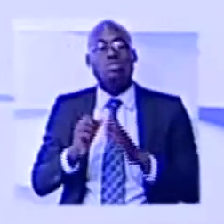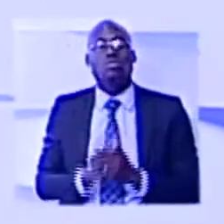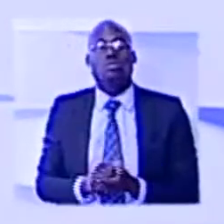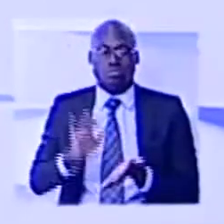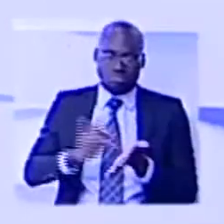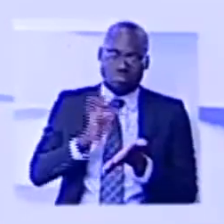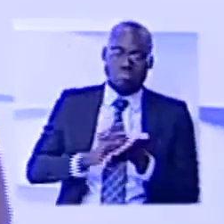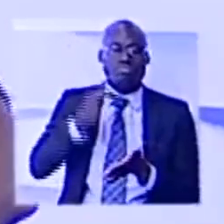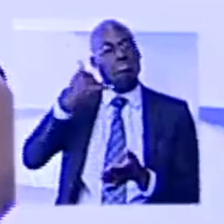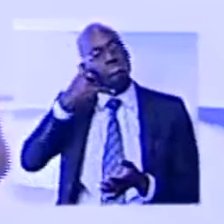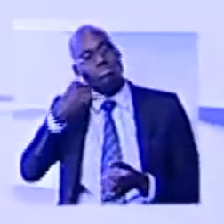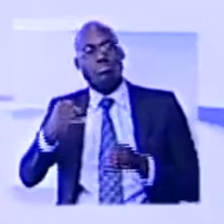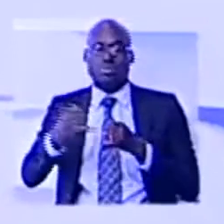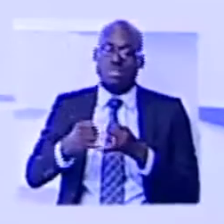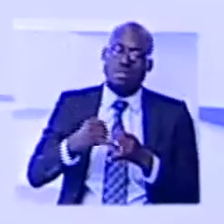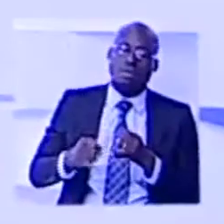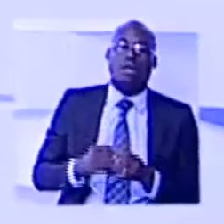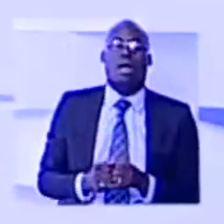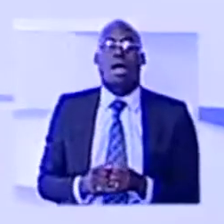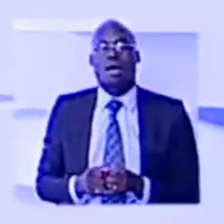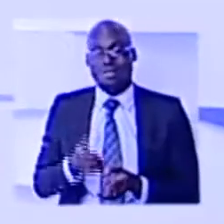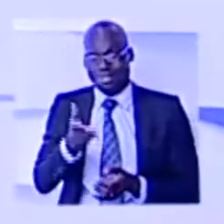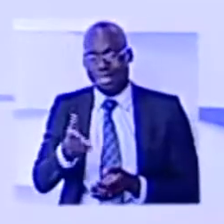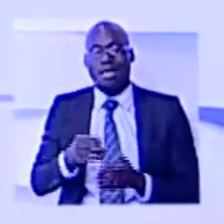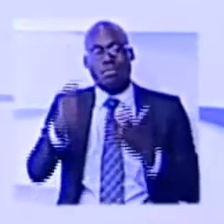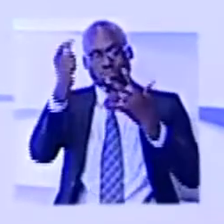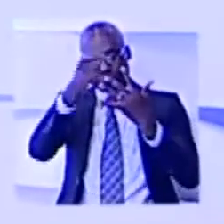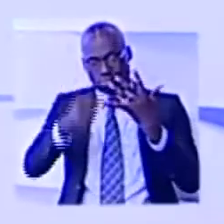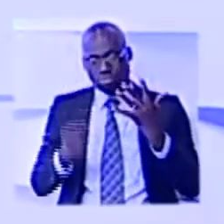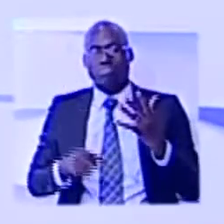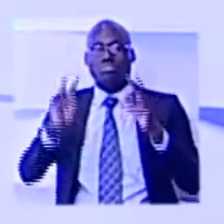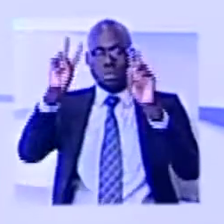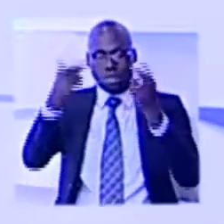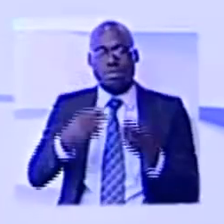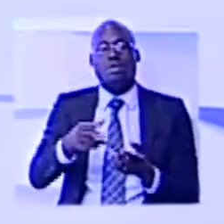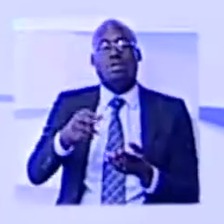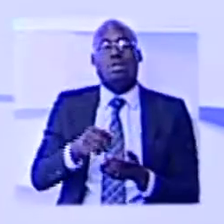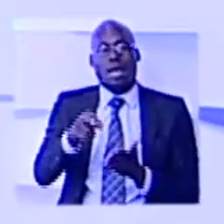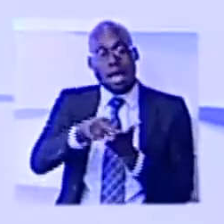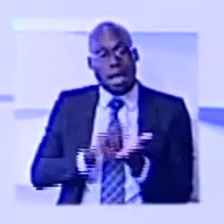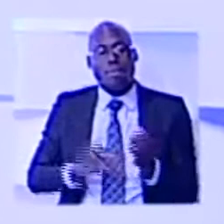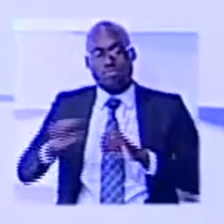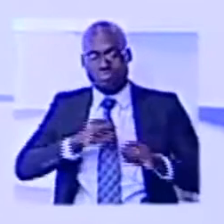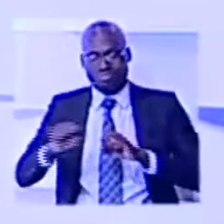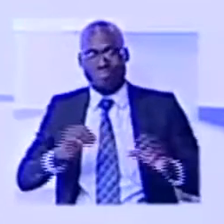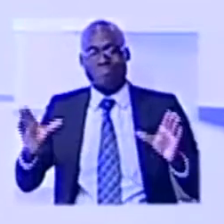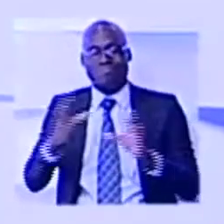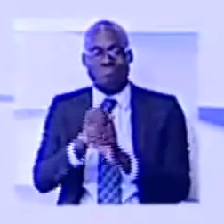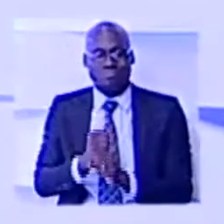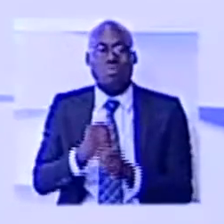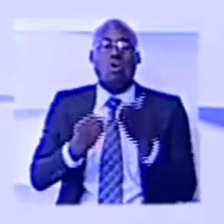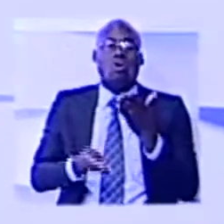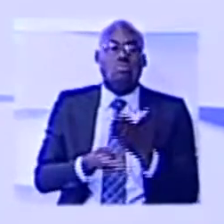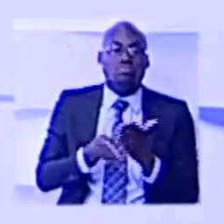nombre des points inscrits à l'ordre du jour figurent l'examen et la validation du rapport d'activité 2019, le budget